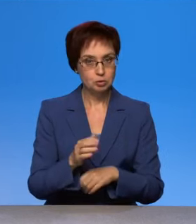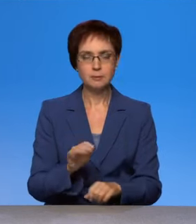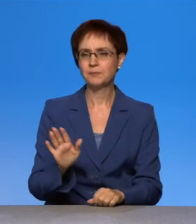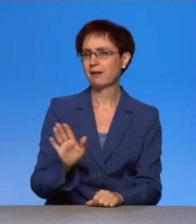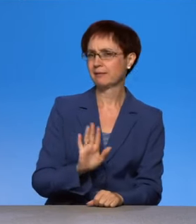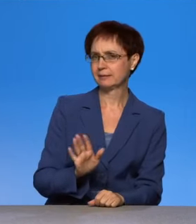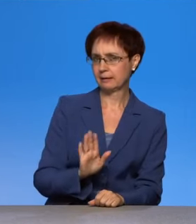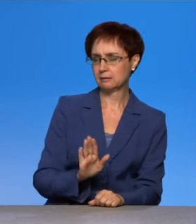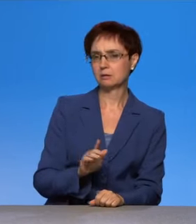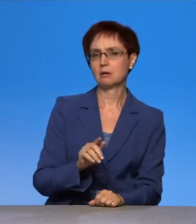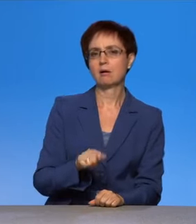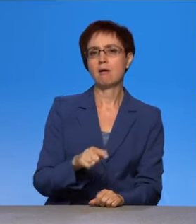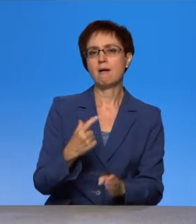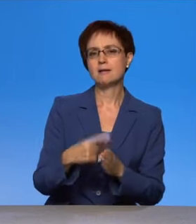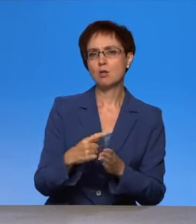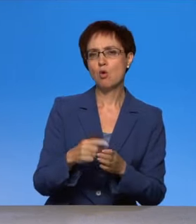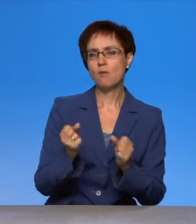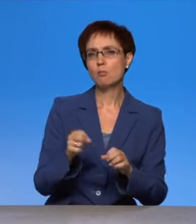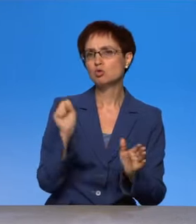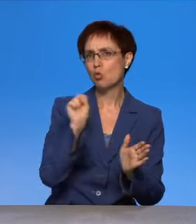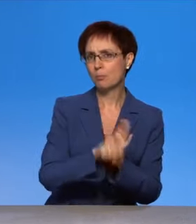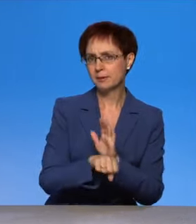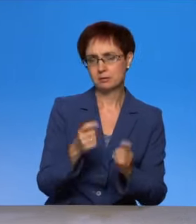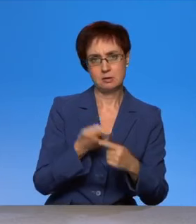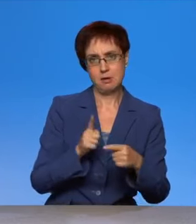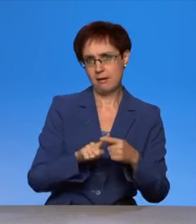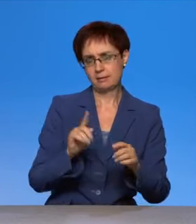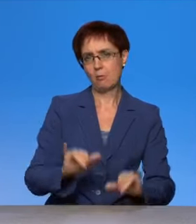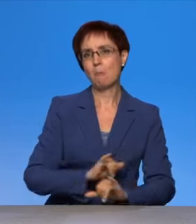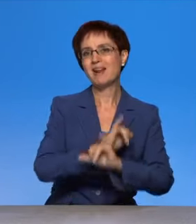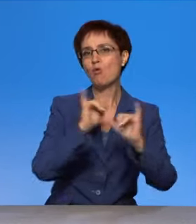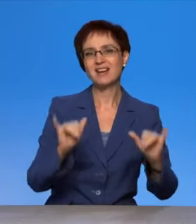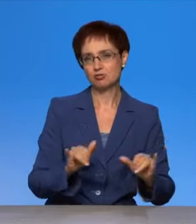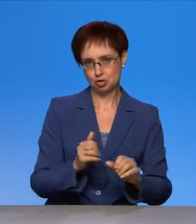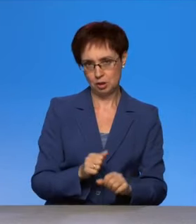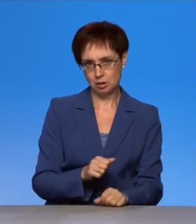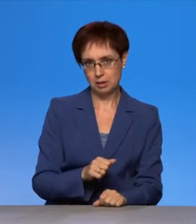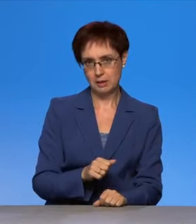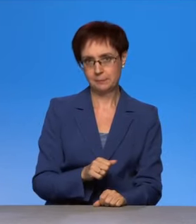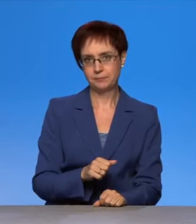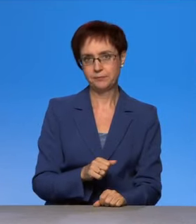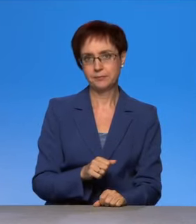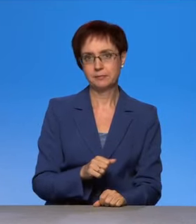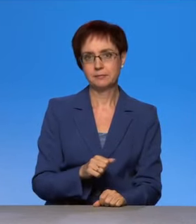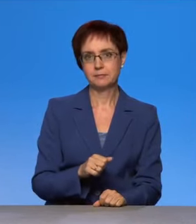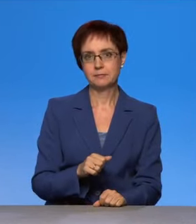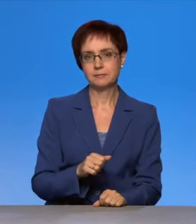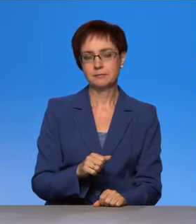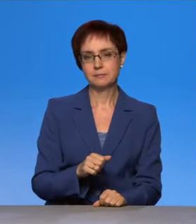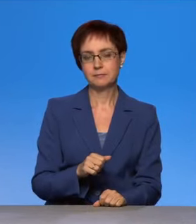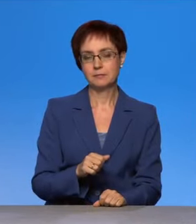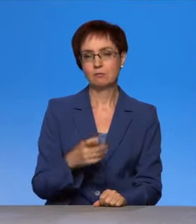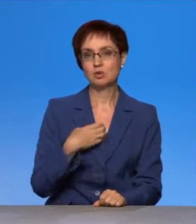можно излечить, словом можно что-то еще сделать. Но раскачать человека это может психологически? Вы знаете, тут